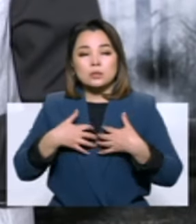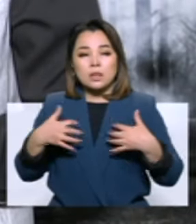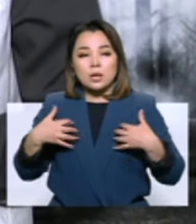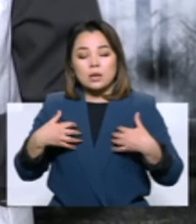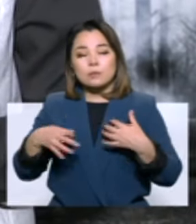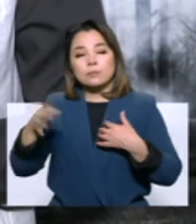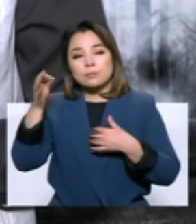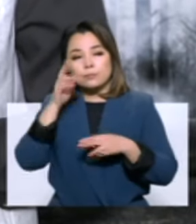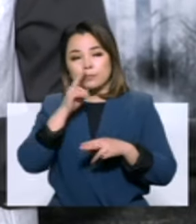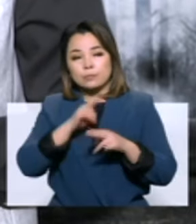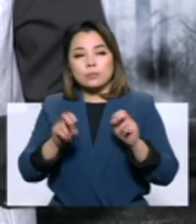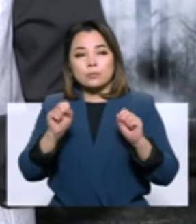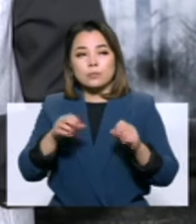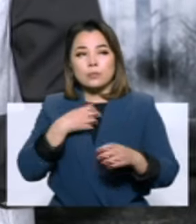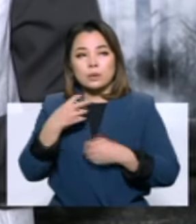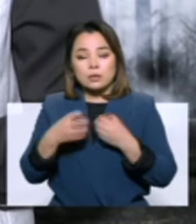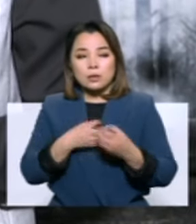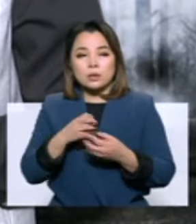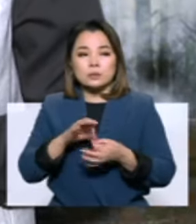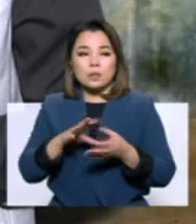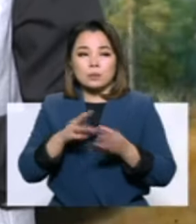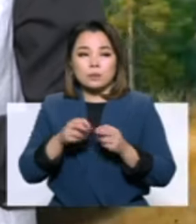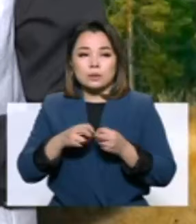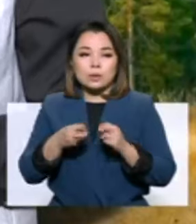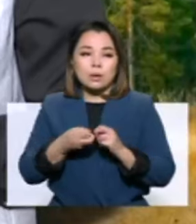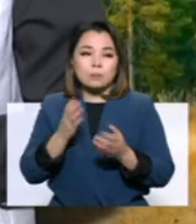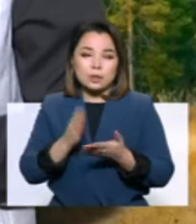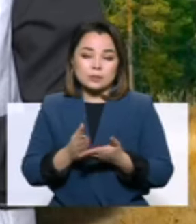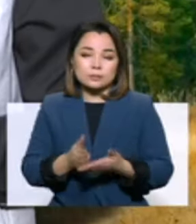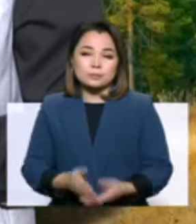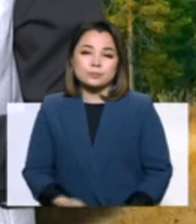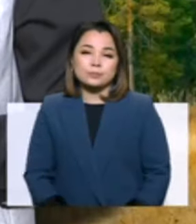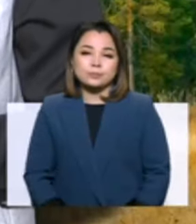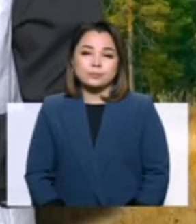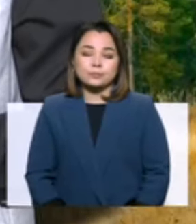мекендегенін ескерсек, жоғалту деген бізге түк емес. Сержұмабек Айдос Тұрғынов, апта.